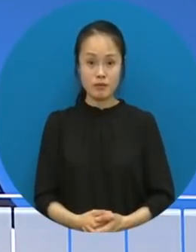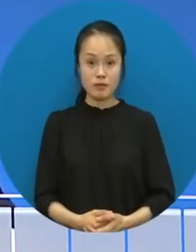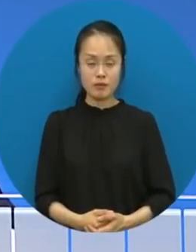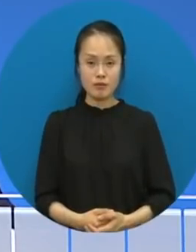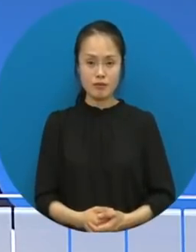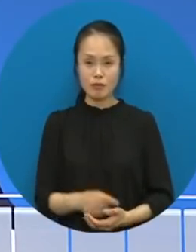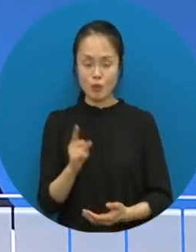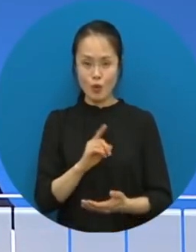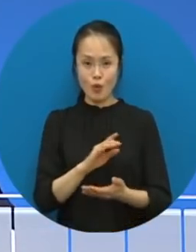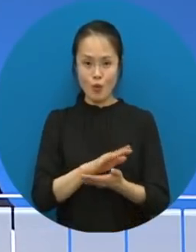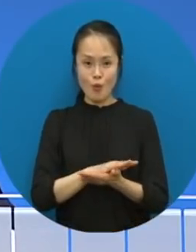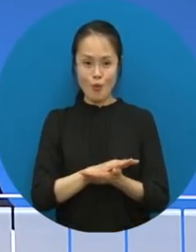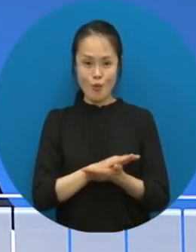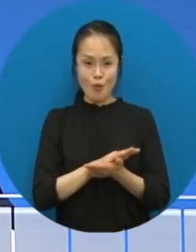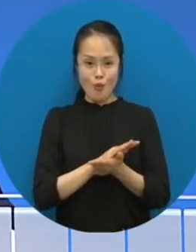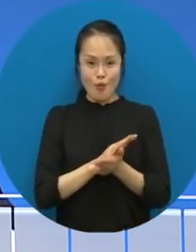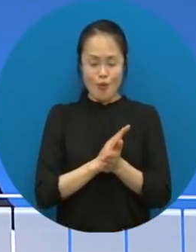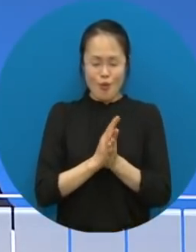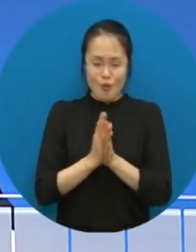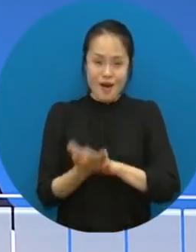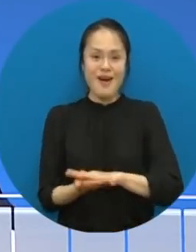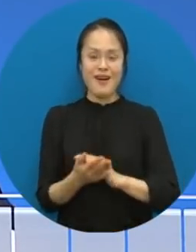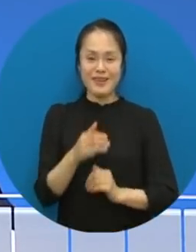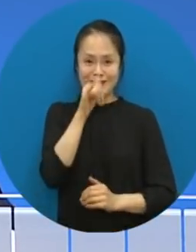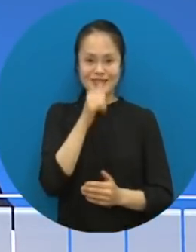반전이 있는 겁니다.